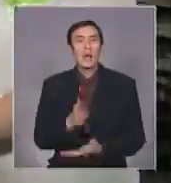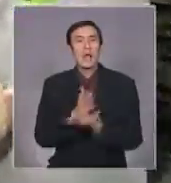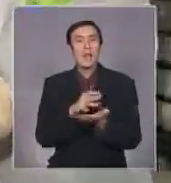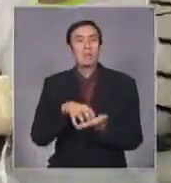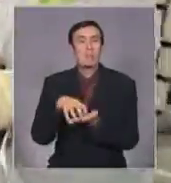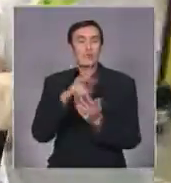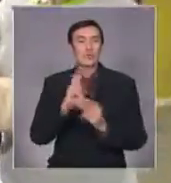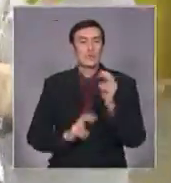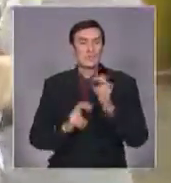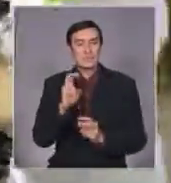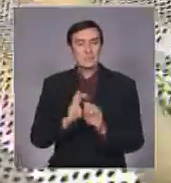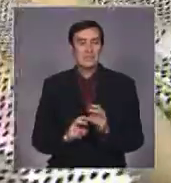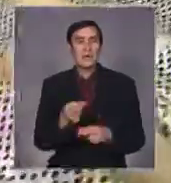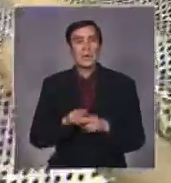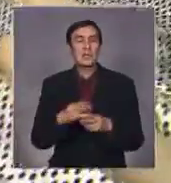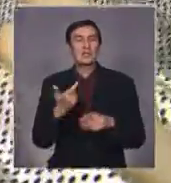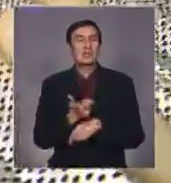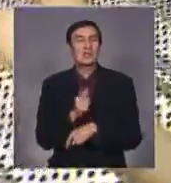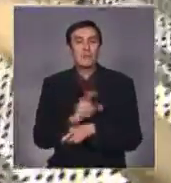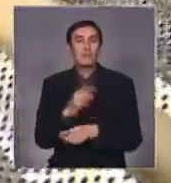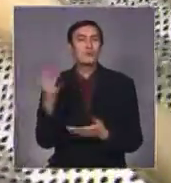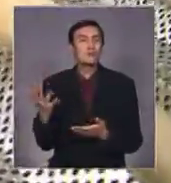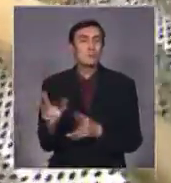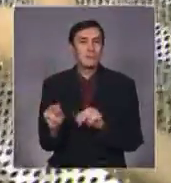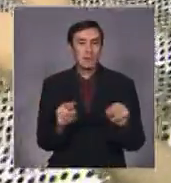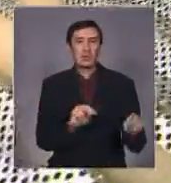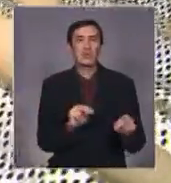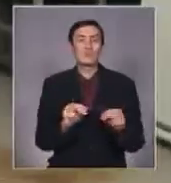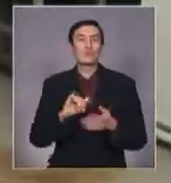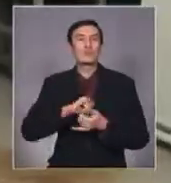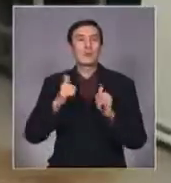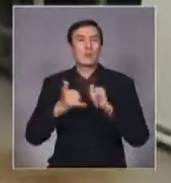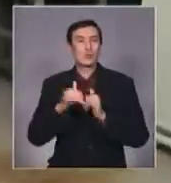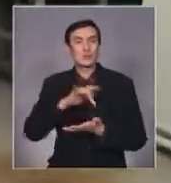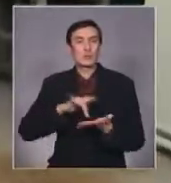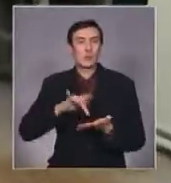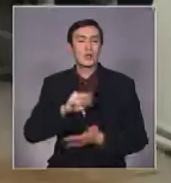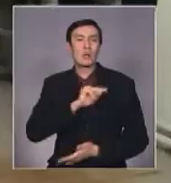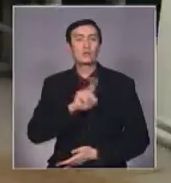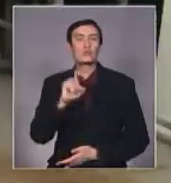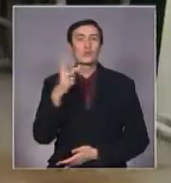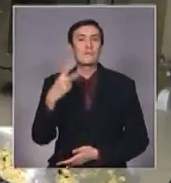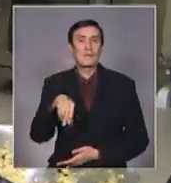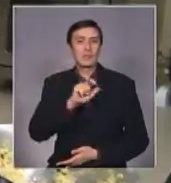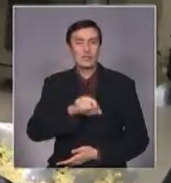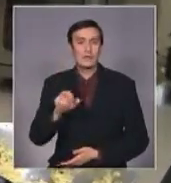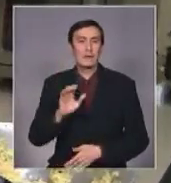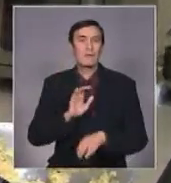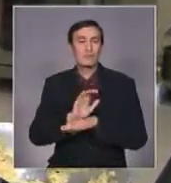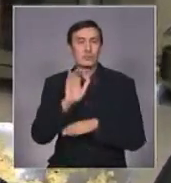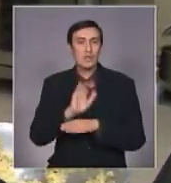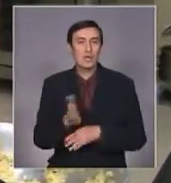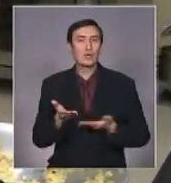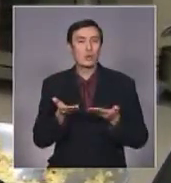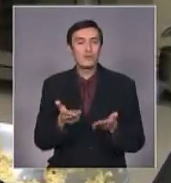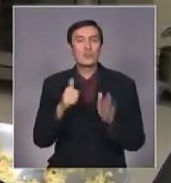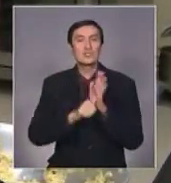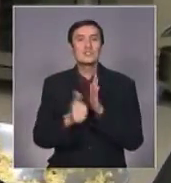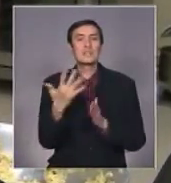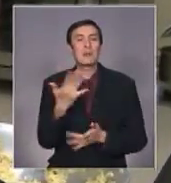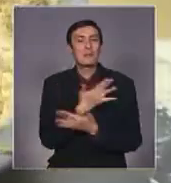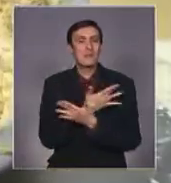Хлебобулочный цех «Эко-Агро» сегодня один из самых успешных в Усть-Каменогорске. Здесь работают 120 человек, которые выпускают 65